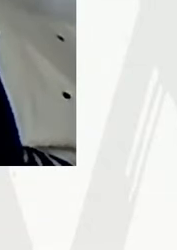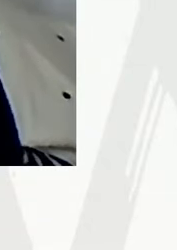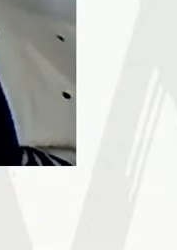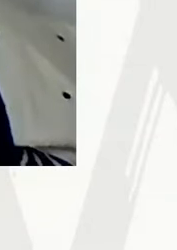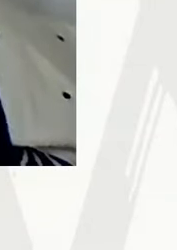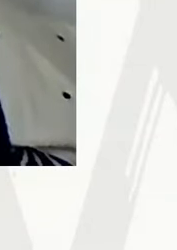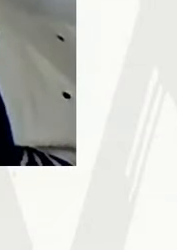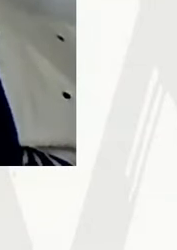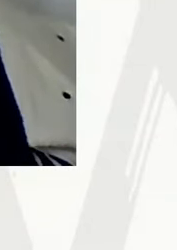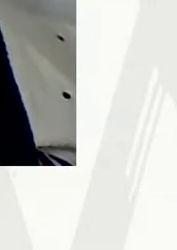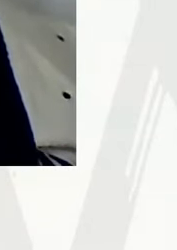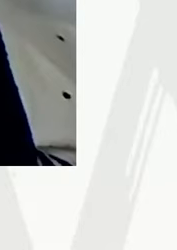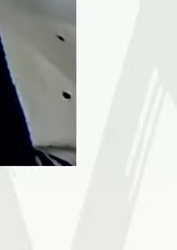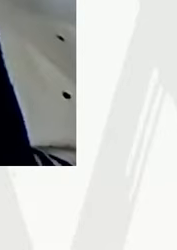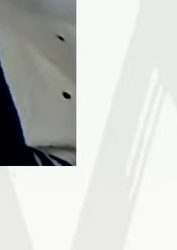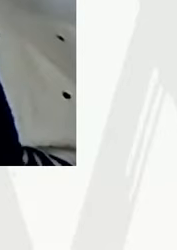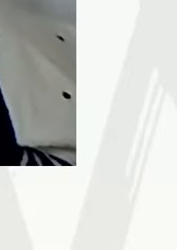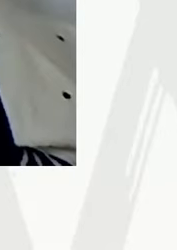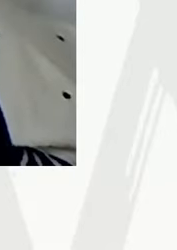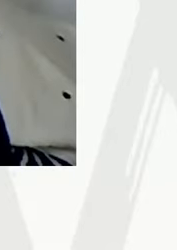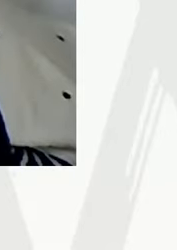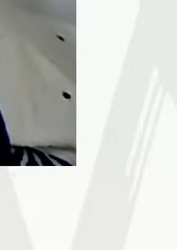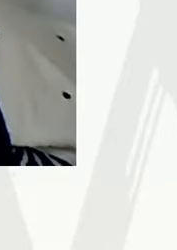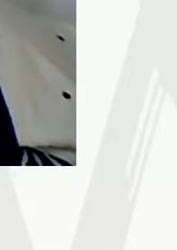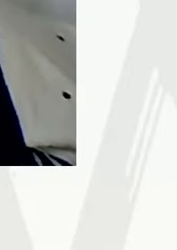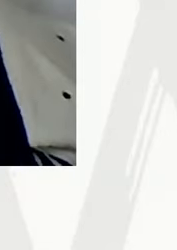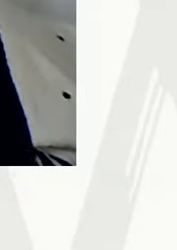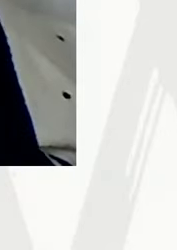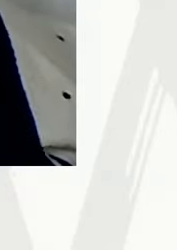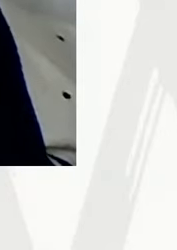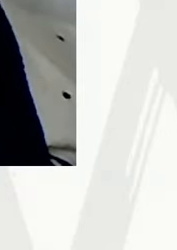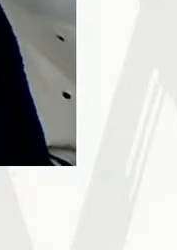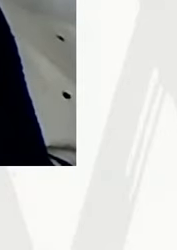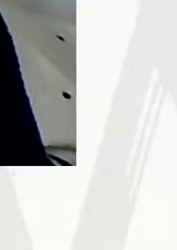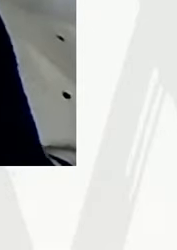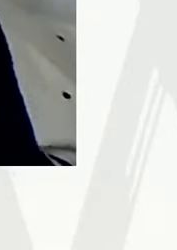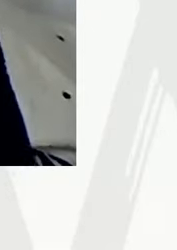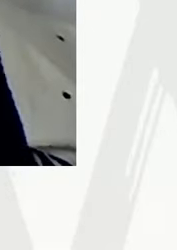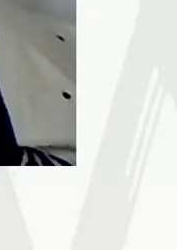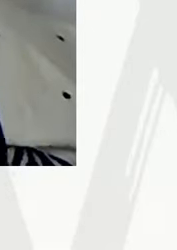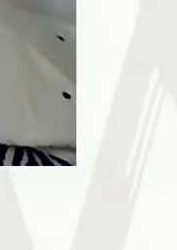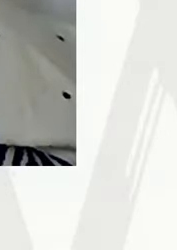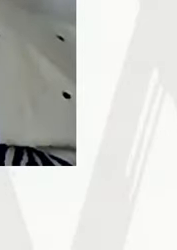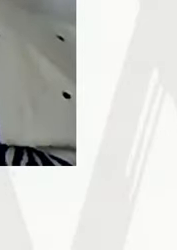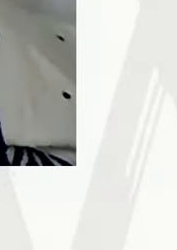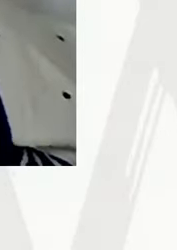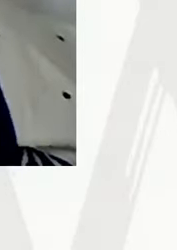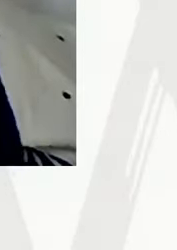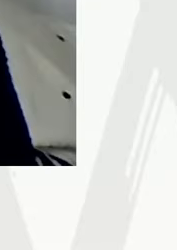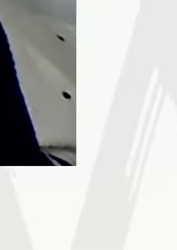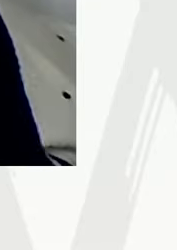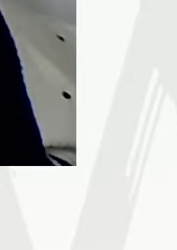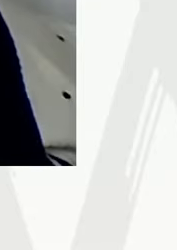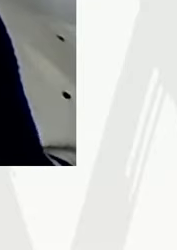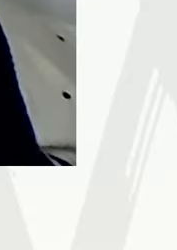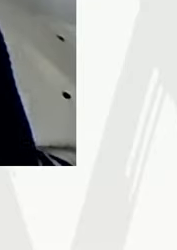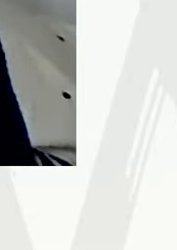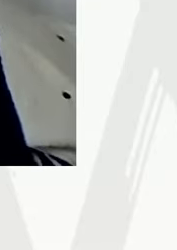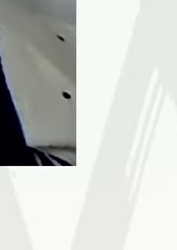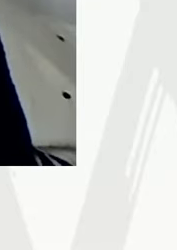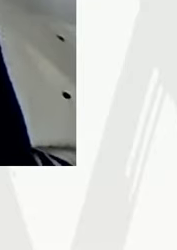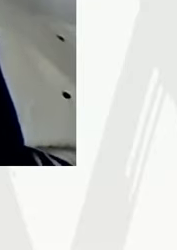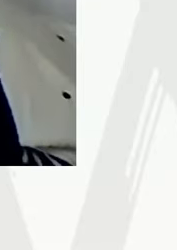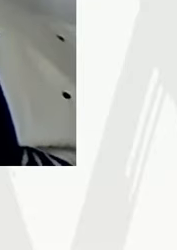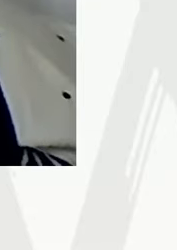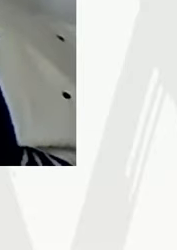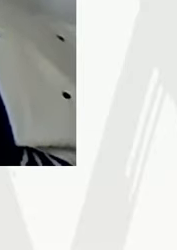d'autodétermination. Au contraire, même chez Locke, même chez Rousseau,